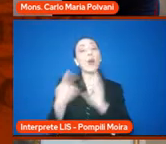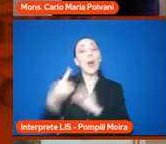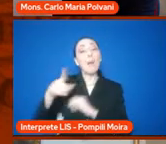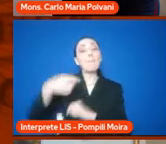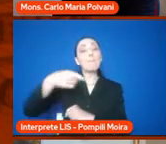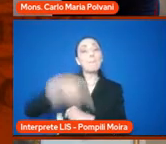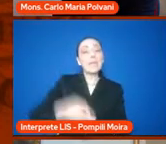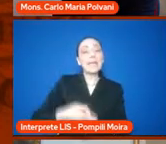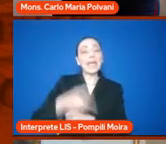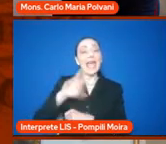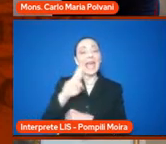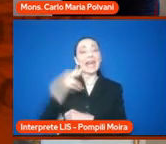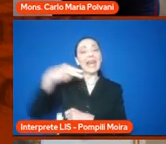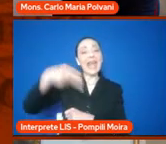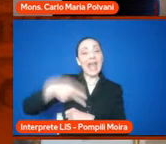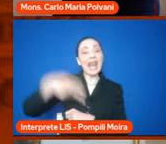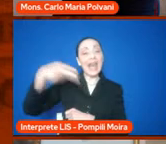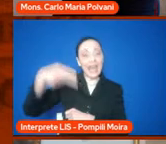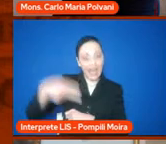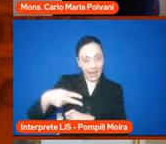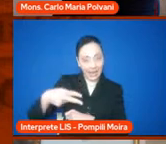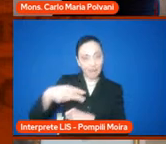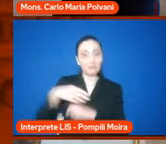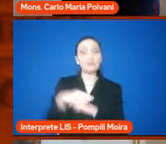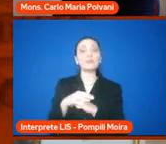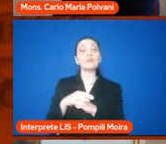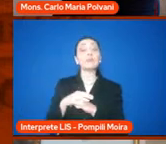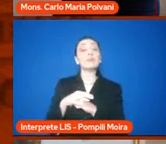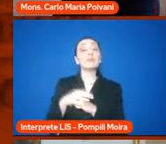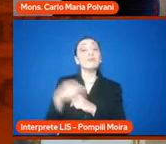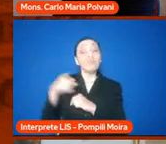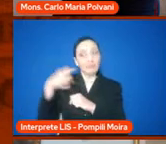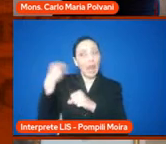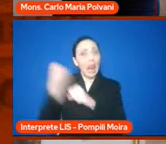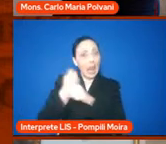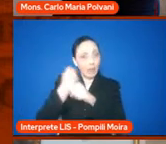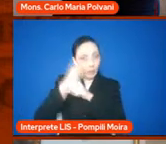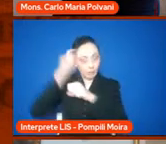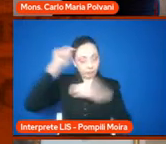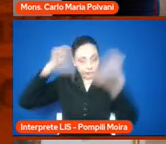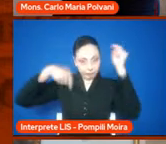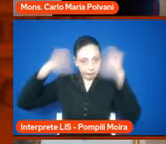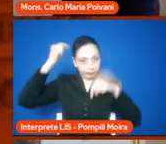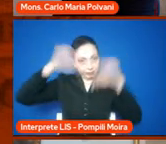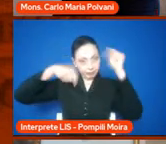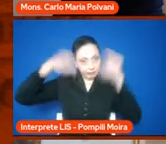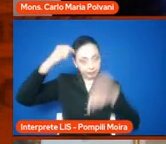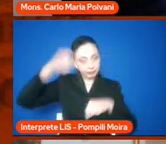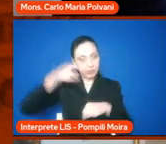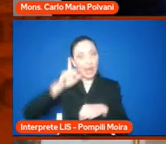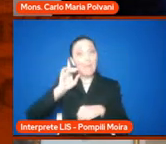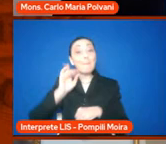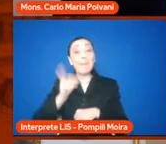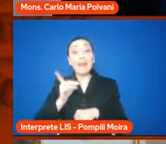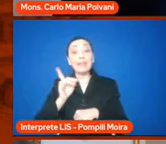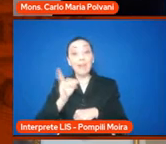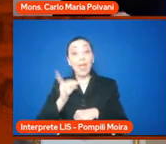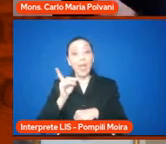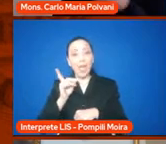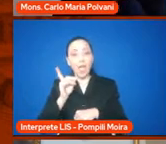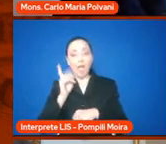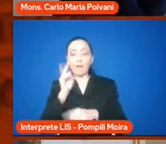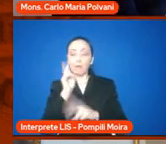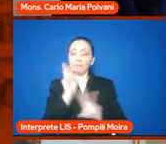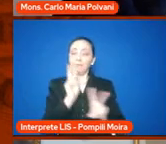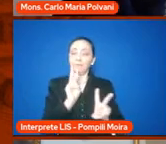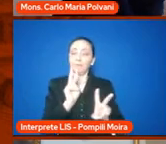PNRR. È faticoso portarlo avanti, cercando però di seguire quelle missioni che sono fondamentali